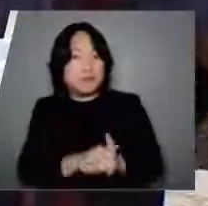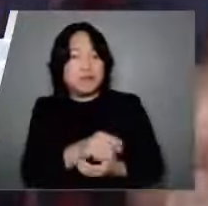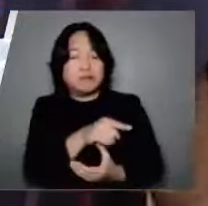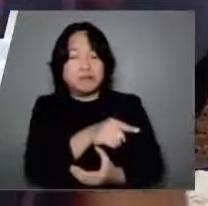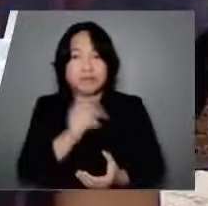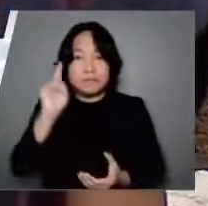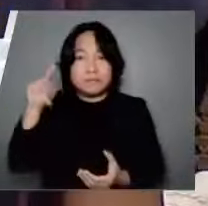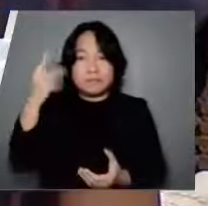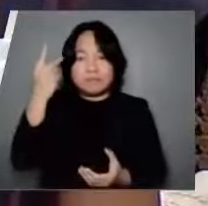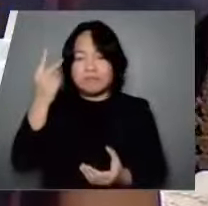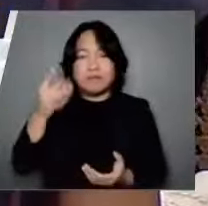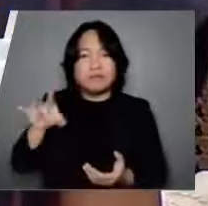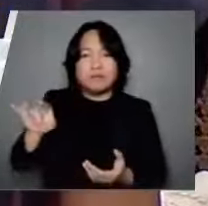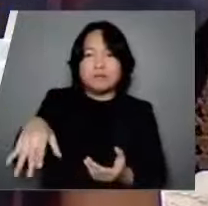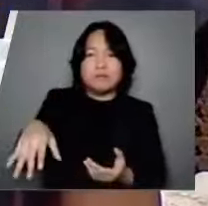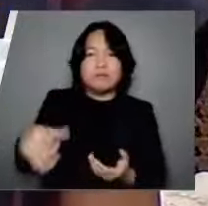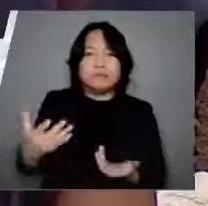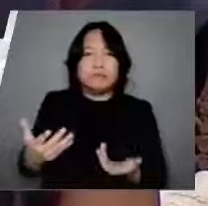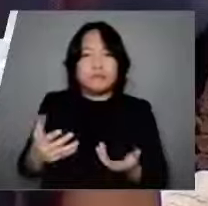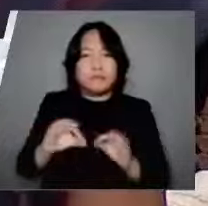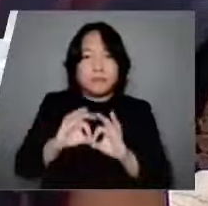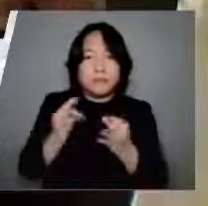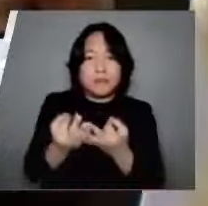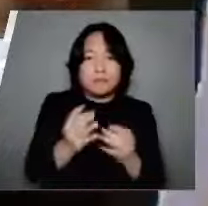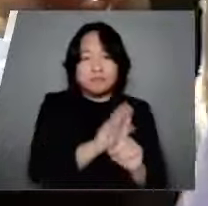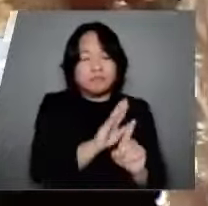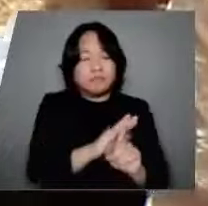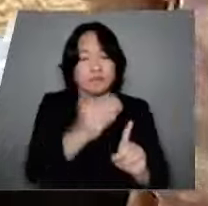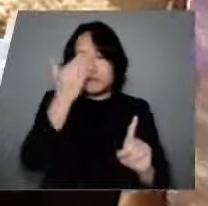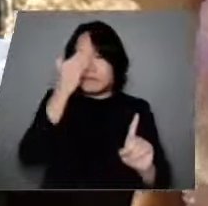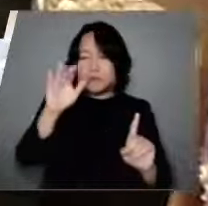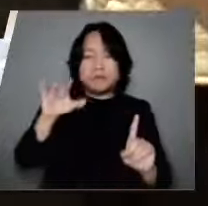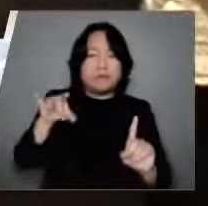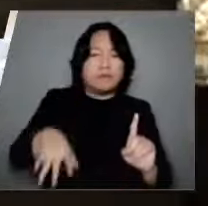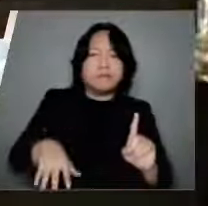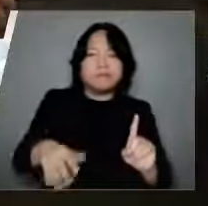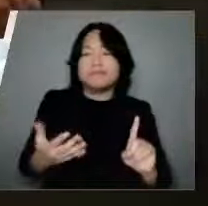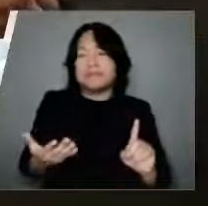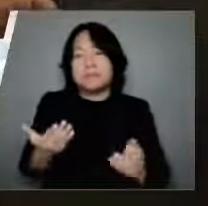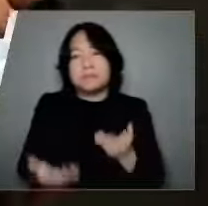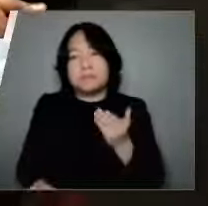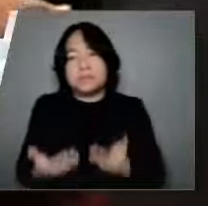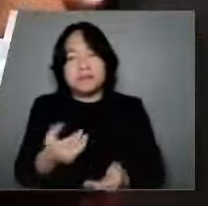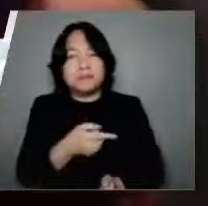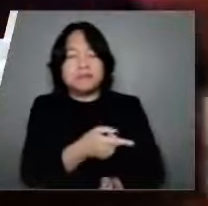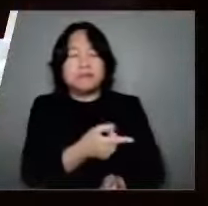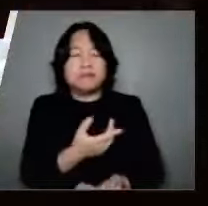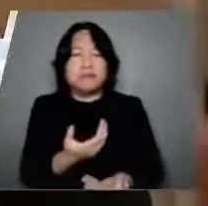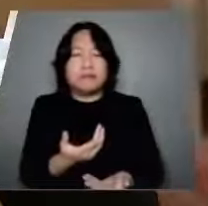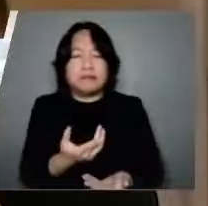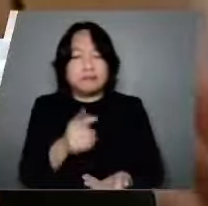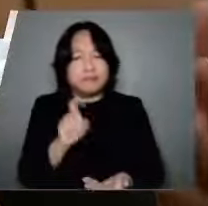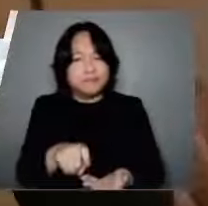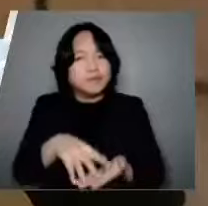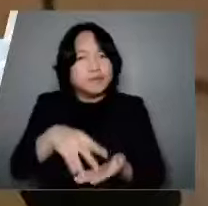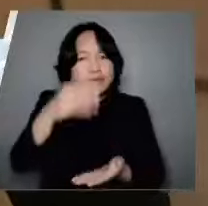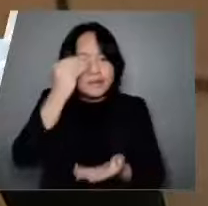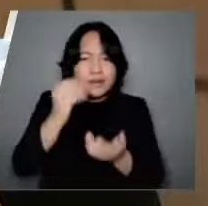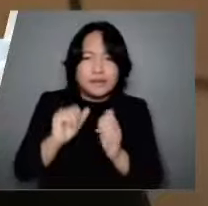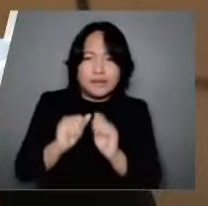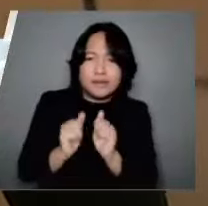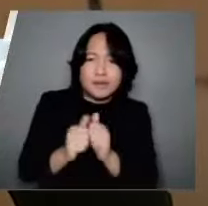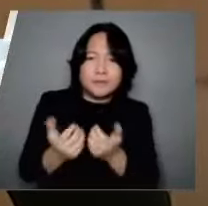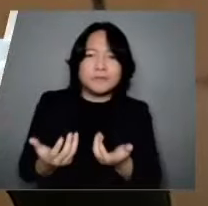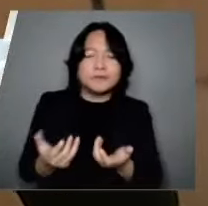sa political family. Kaya siguro, she still has to learn na magpalampas ng konti ng